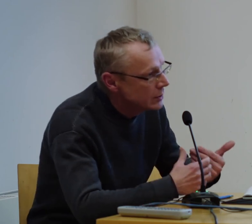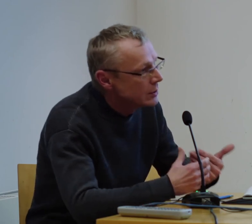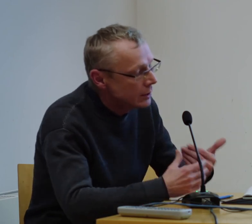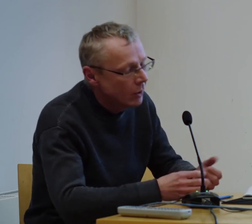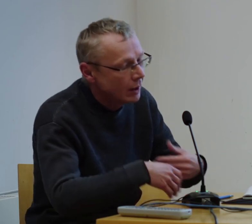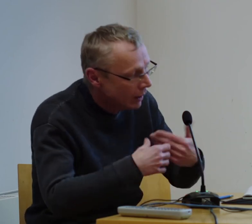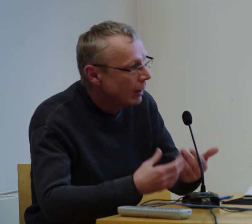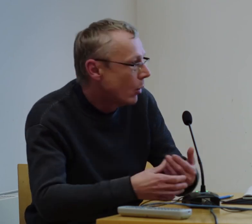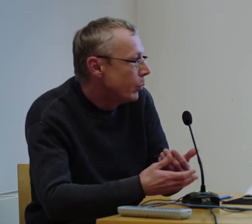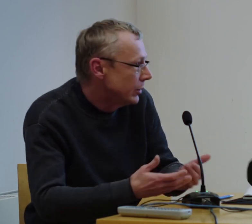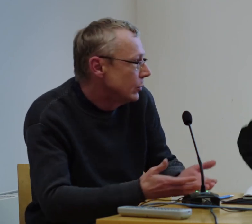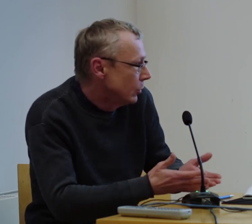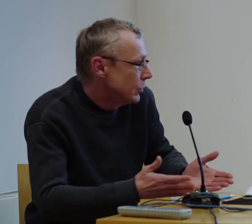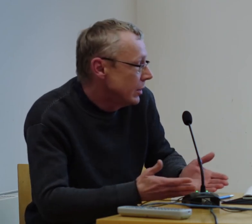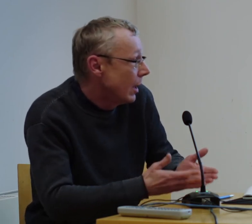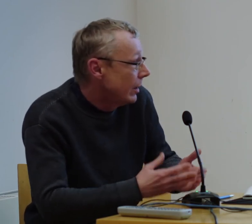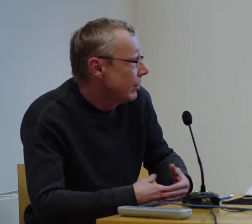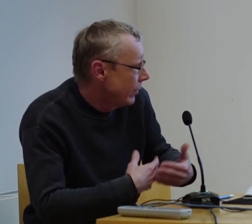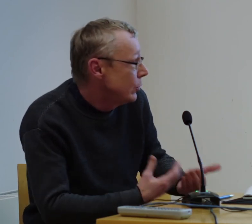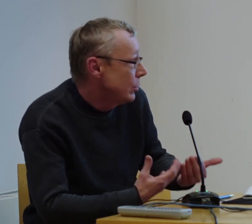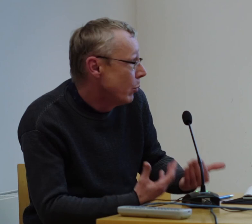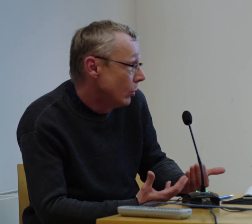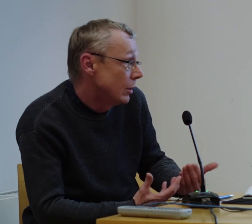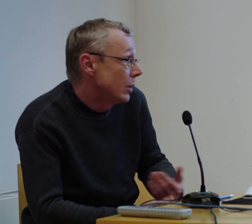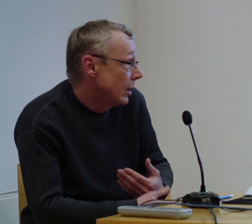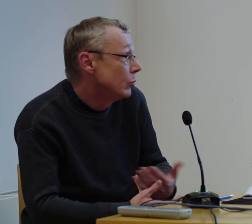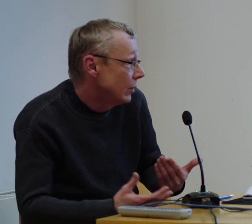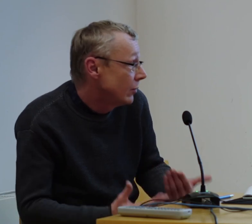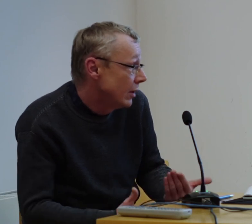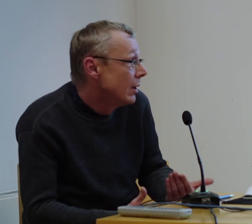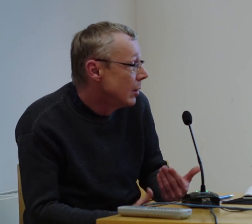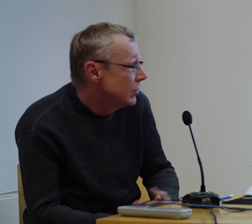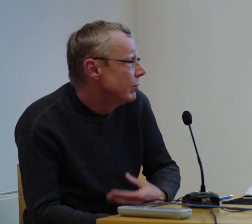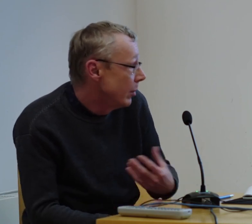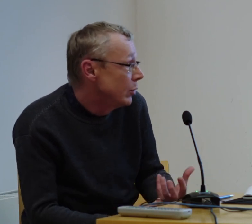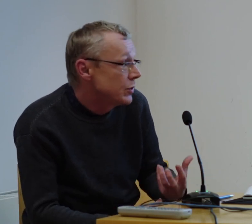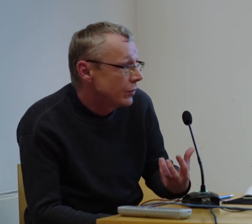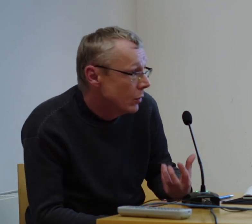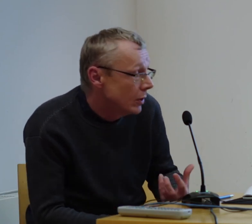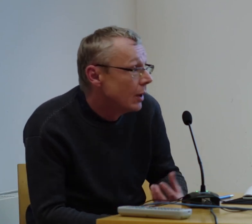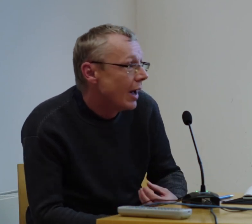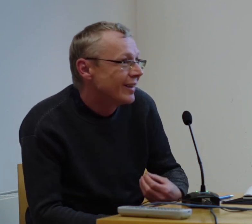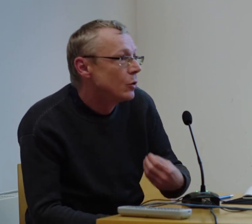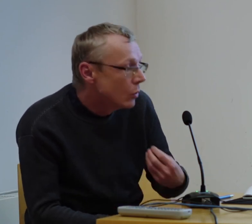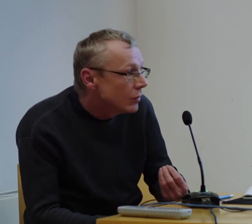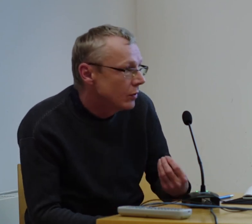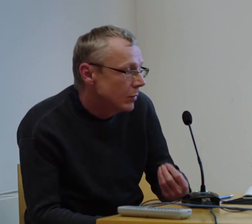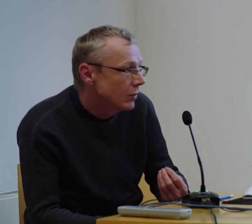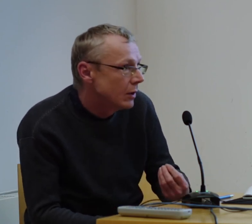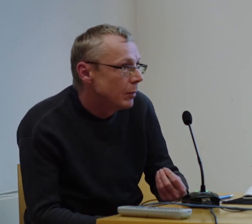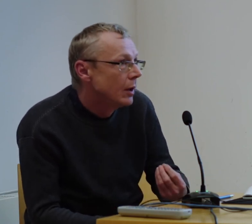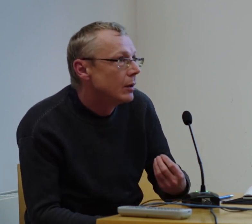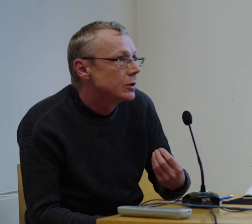nebyl feministický. Jo? Ale jako je to prostě nějaký referenční bod, jako který mu se lze, myslím, velmi dobře vztahovat. A dokonce